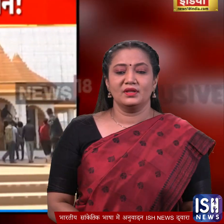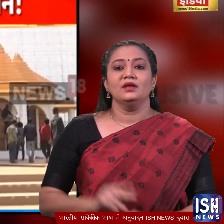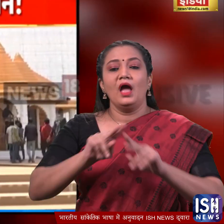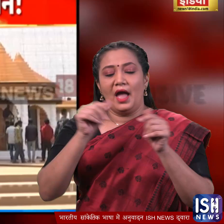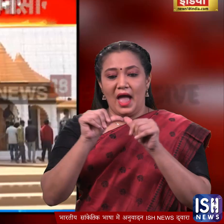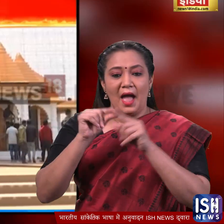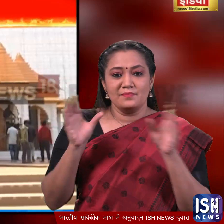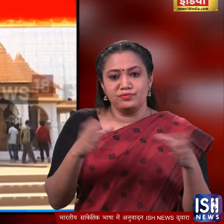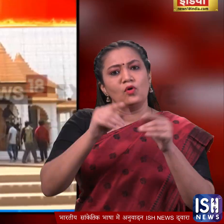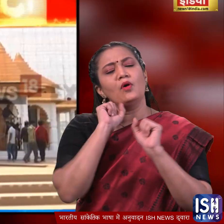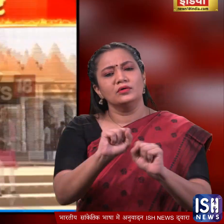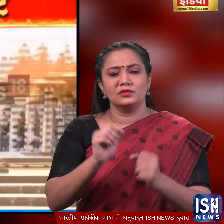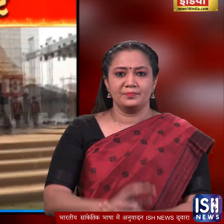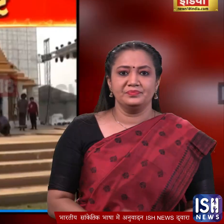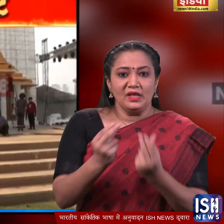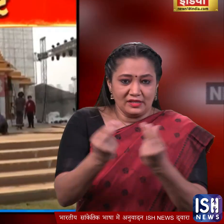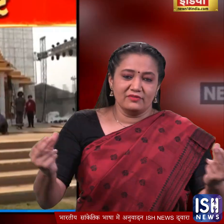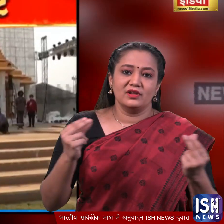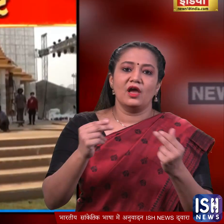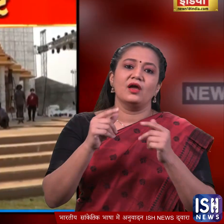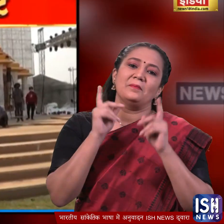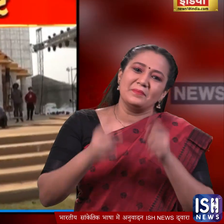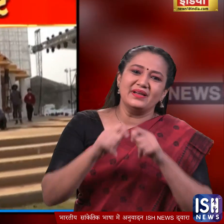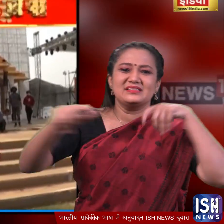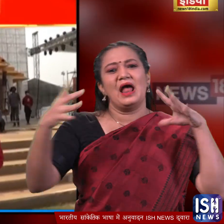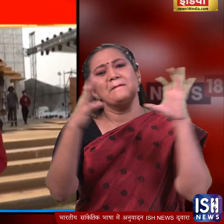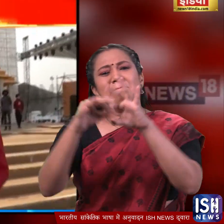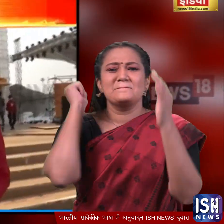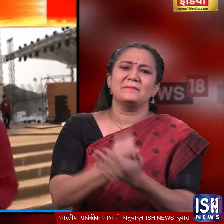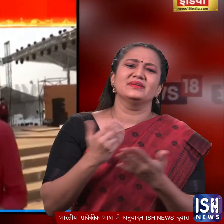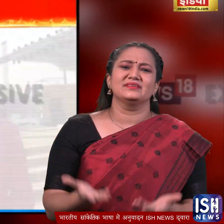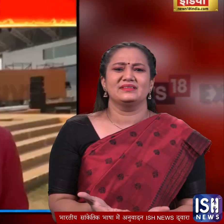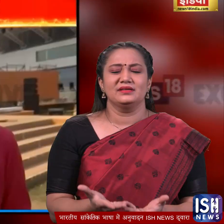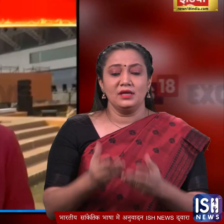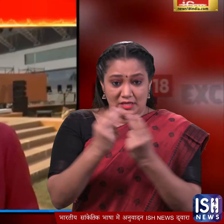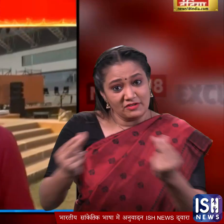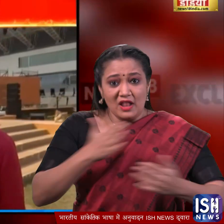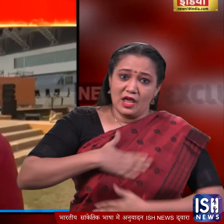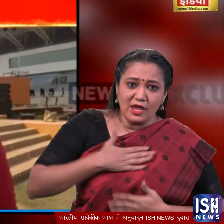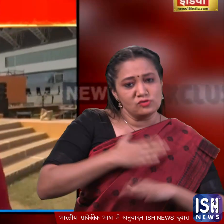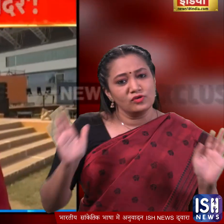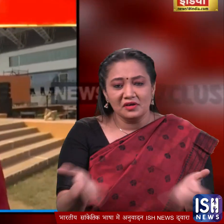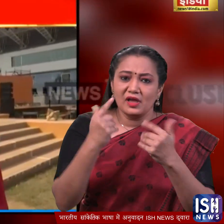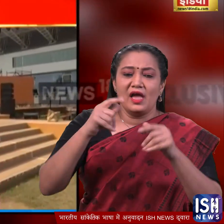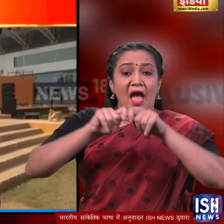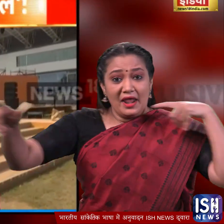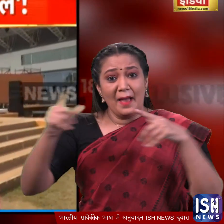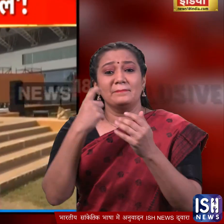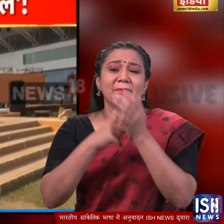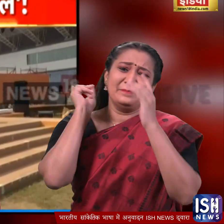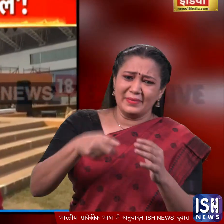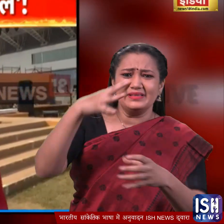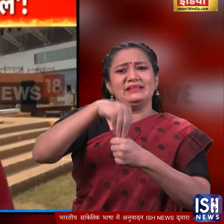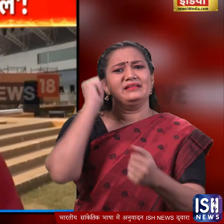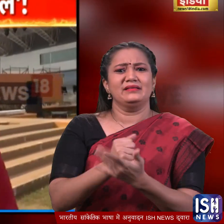से अलग आम आदमी पार्टी का तर्क कुछ और ही रहा। दिवाली का त्योहार तो भगवान श्री राम के साथ जुड़ा ही हुआ है। जब हम दिवाली मनाने जाएंगे तो उसमें भगवान